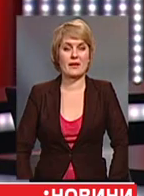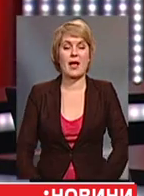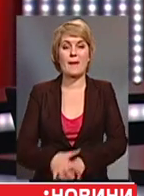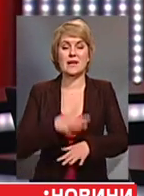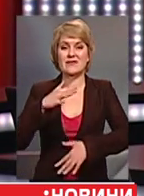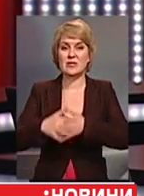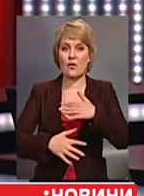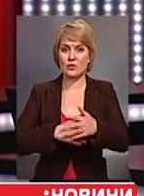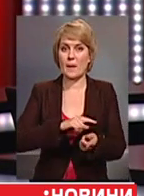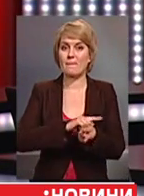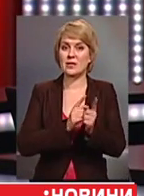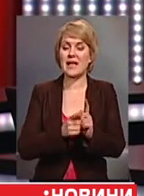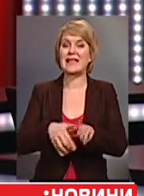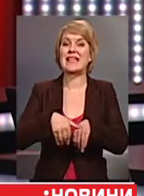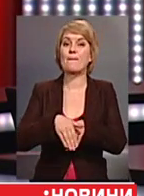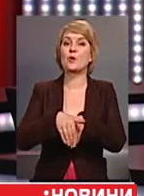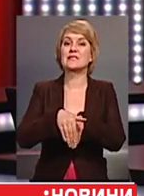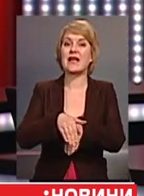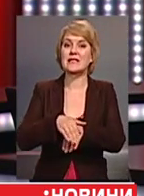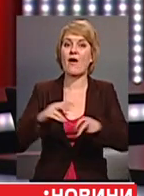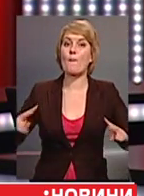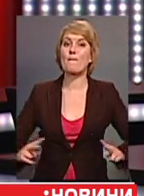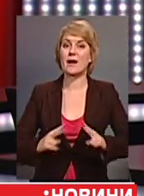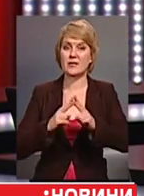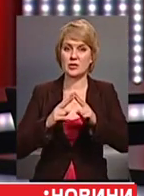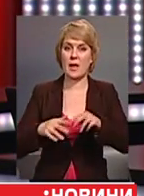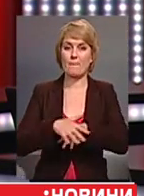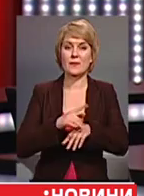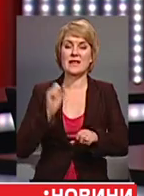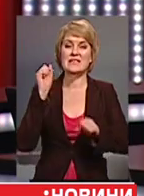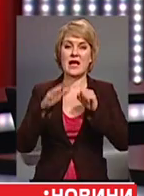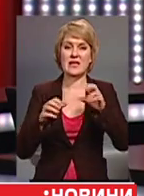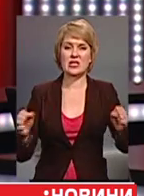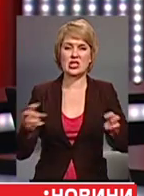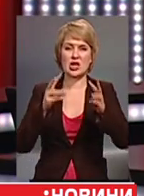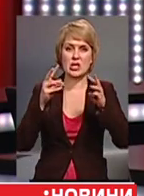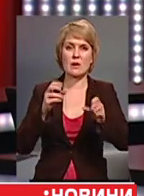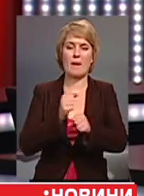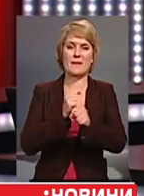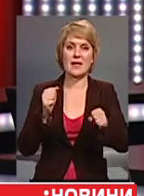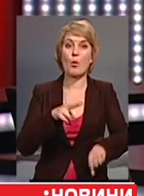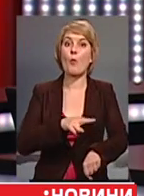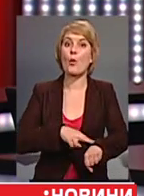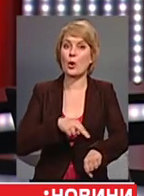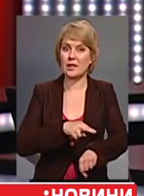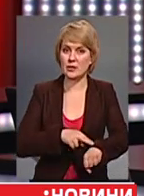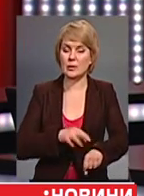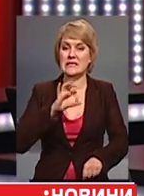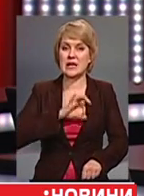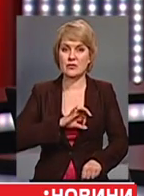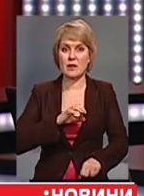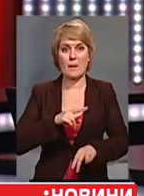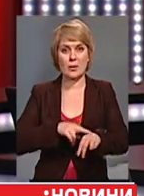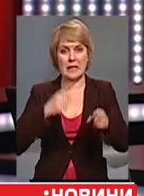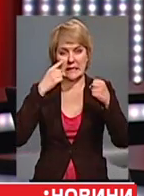У масові заворушення переросла демонстрація у Парижі. Мітингарі стали закидати димовими шашками та петардами поліцію. Та застосувала